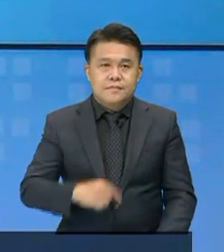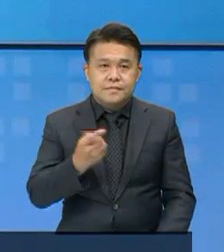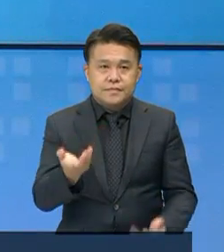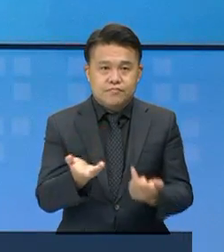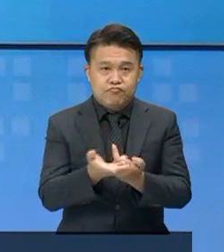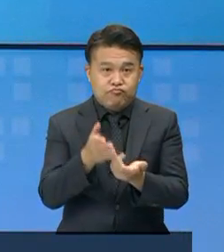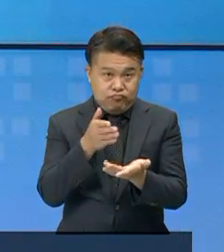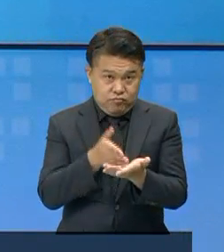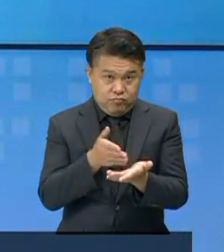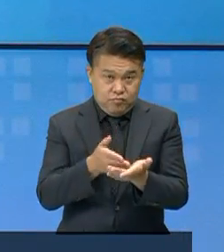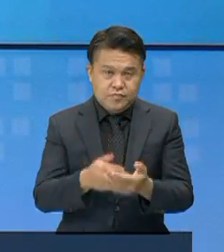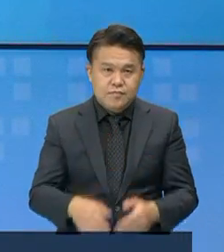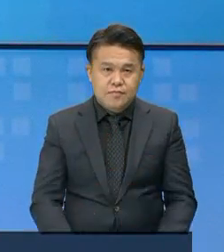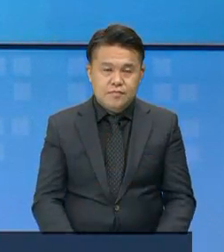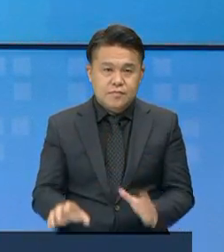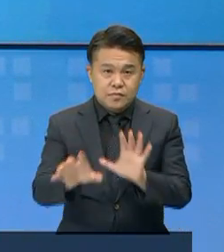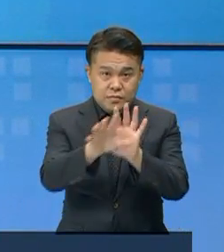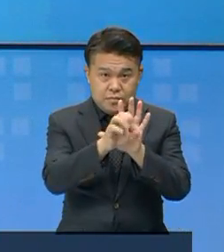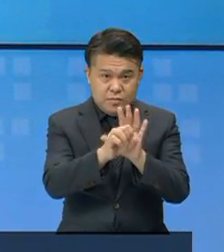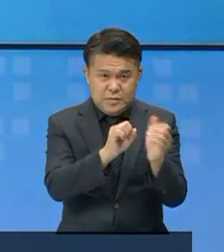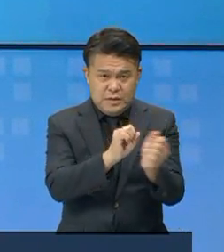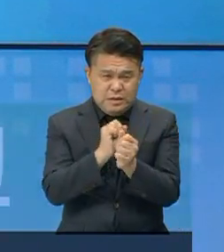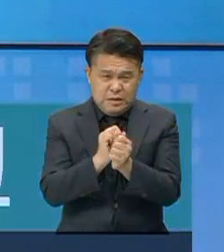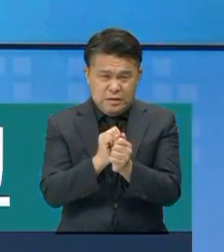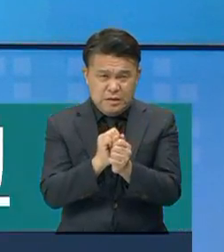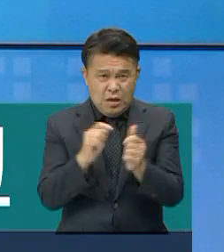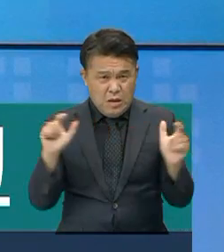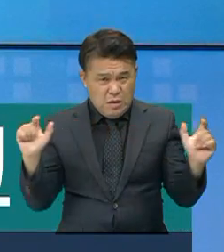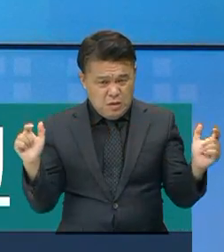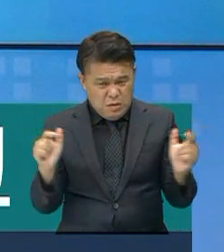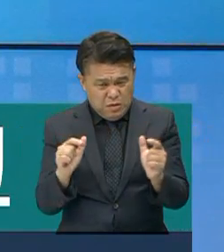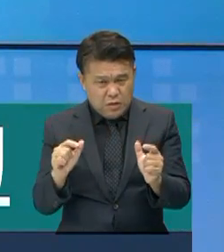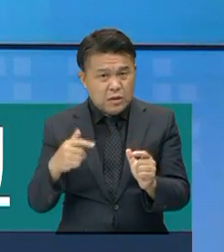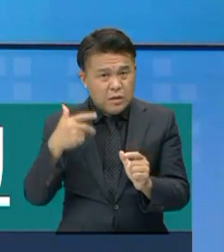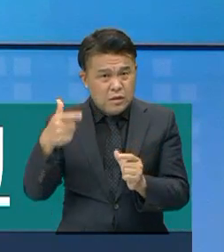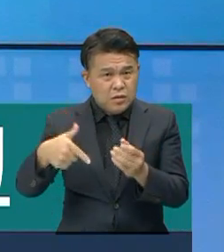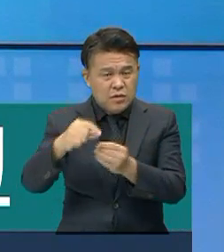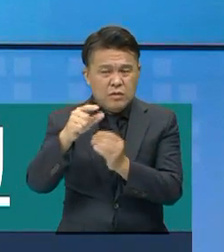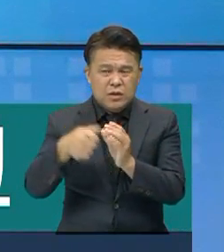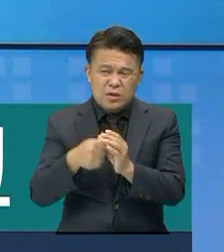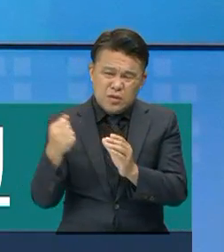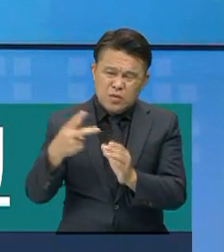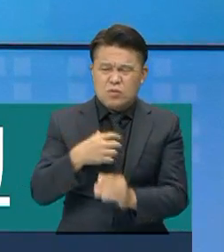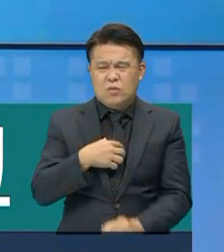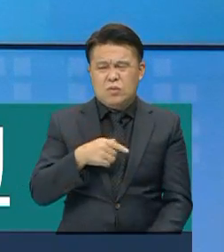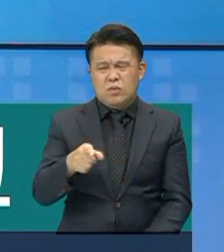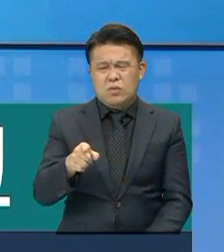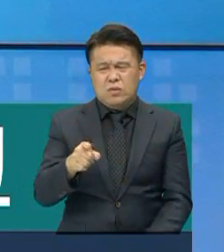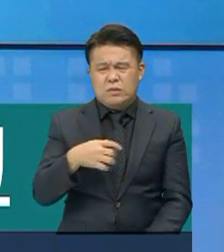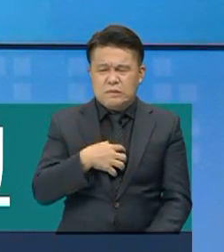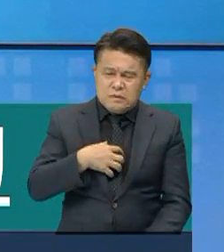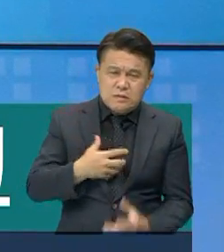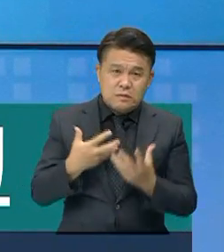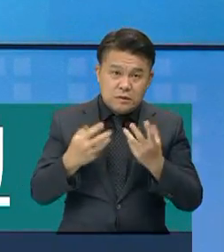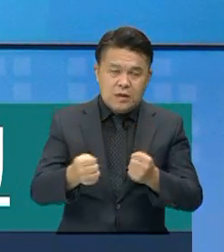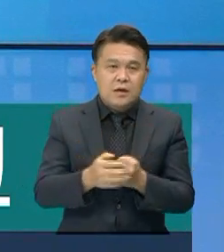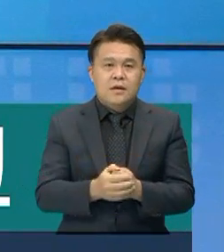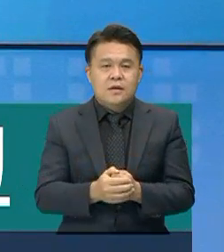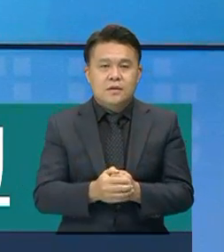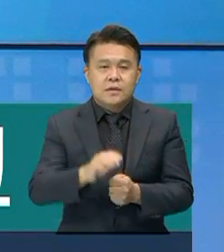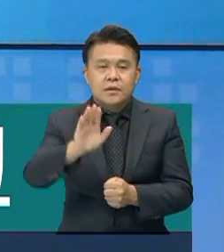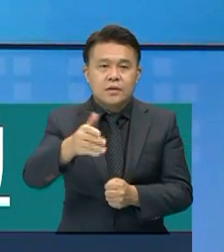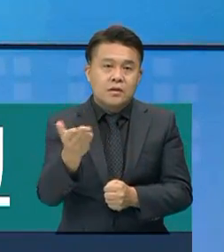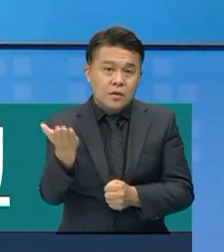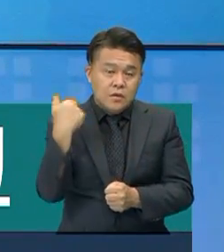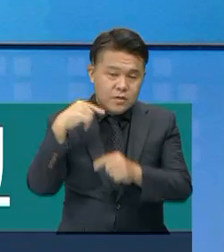이어서 제주입니다. 코로나19 확산세가 잡혀가지만 다음 주 추석 연휴가 또 고비가 될 전망입니다. 최근